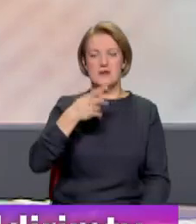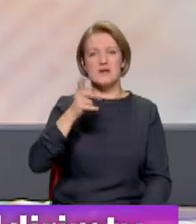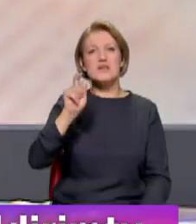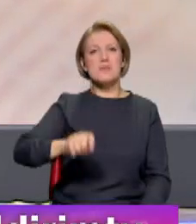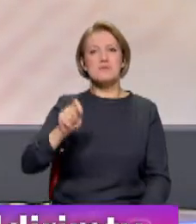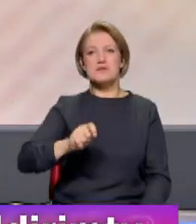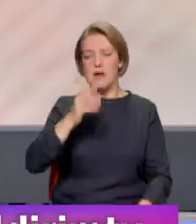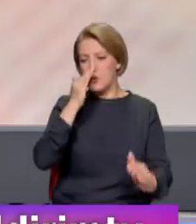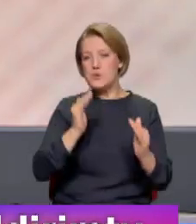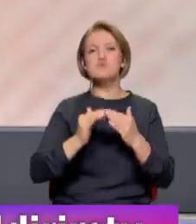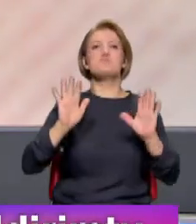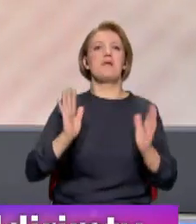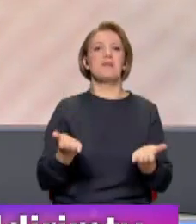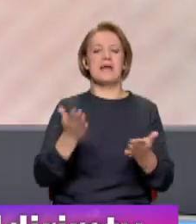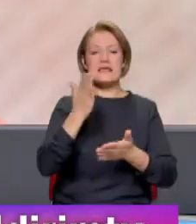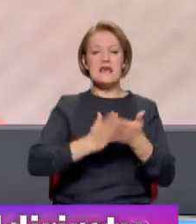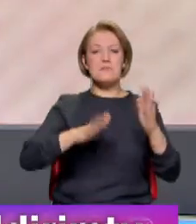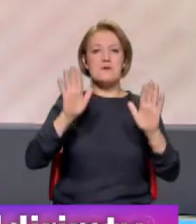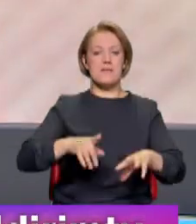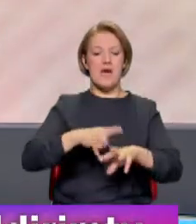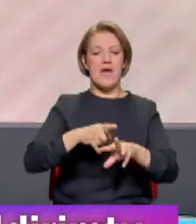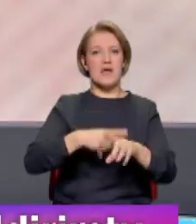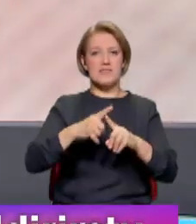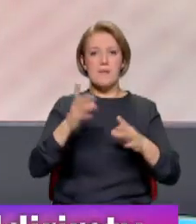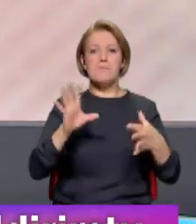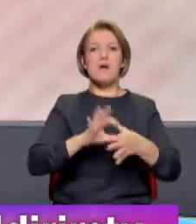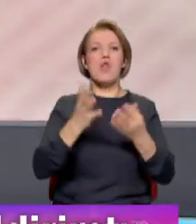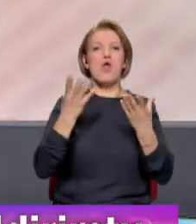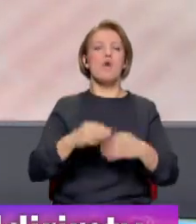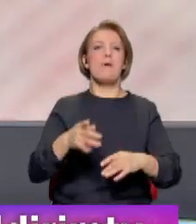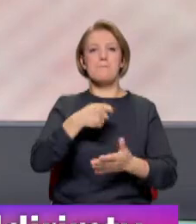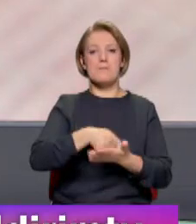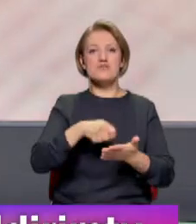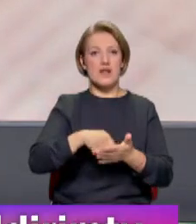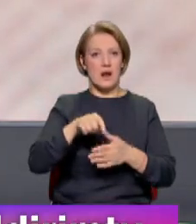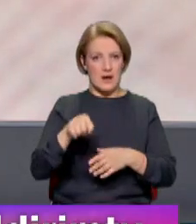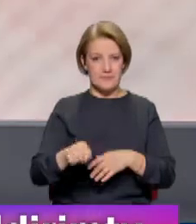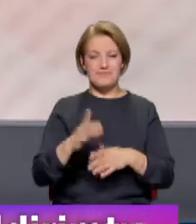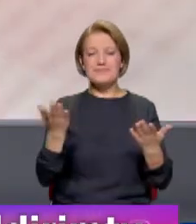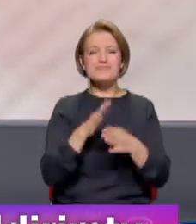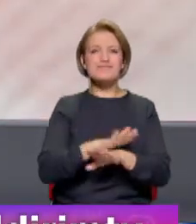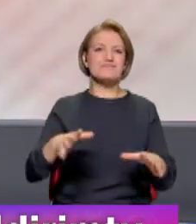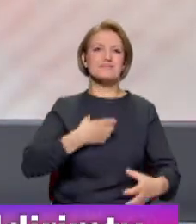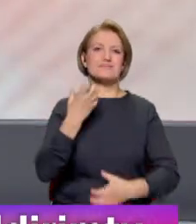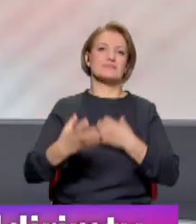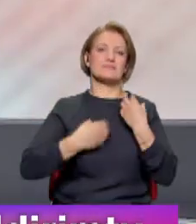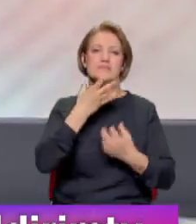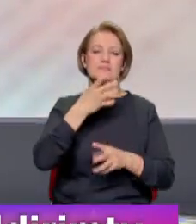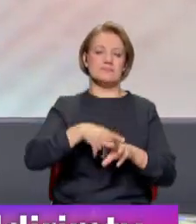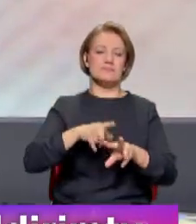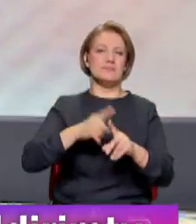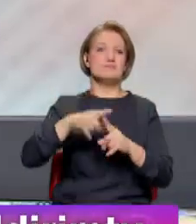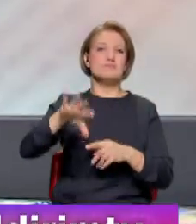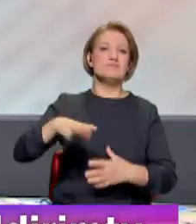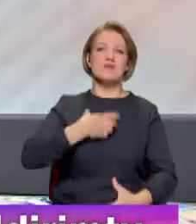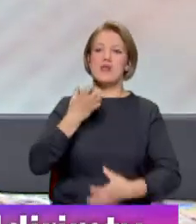icraatlar uymadı. Yarım kalmış EYT ve bağlanamayan maaşlarla ne bitmez çilesi varmış